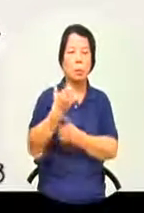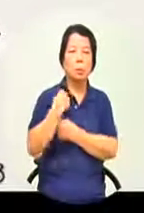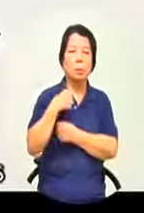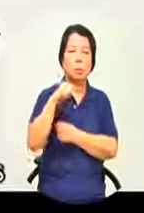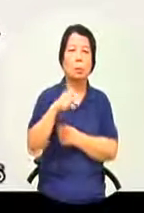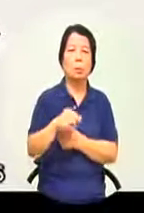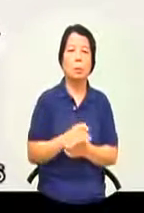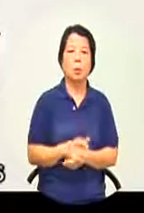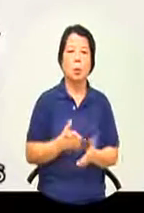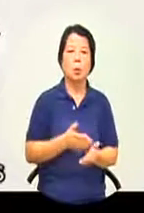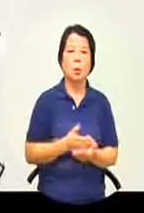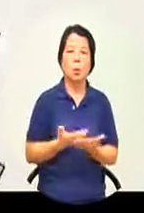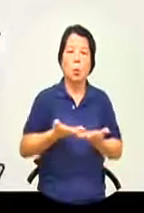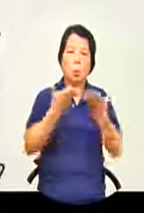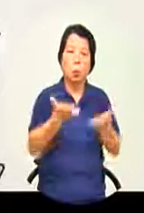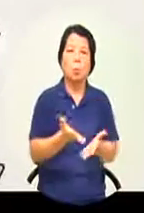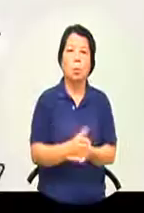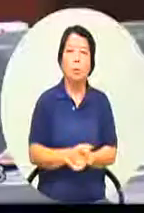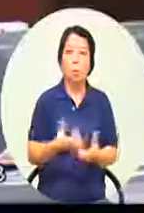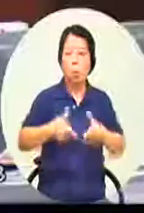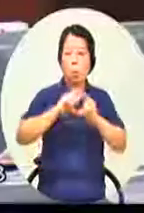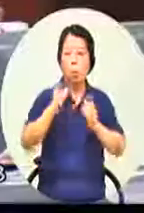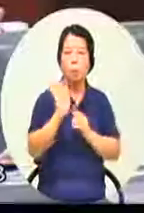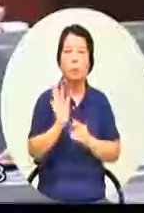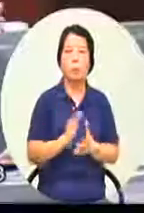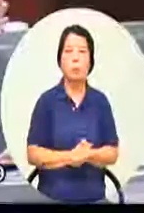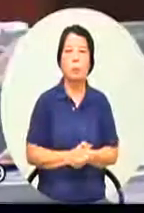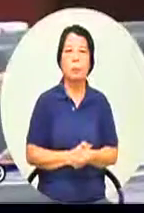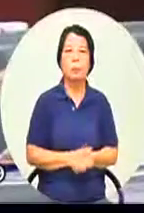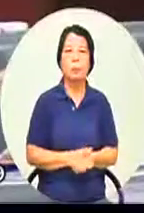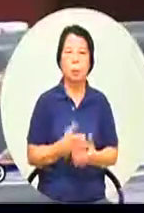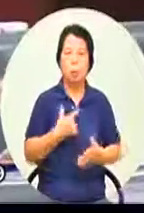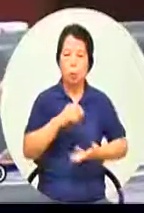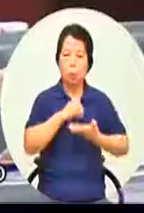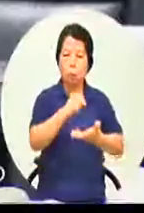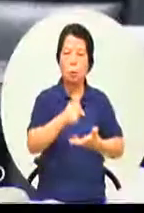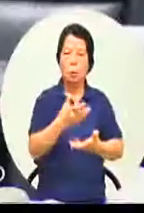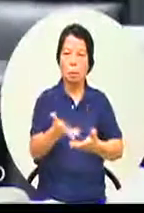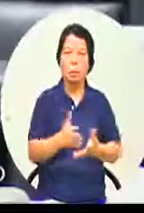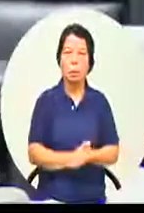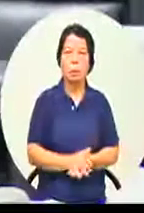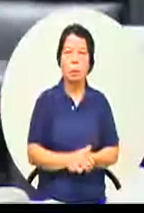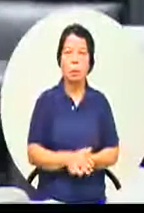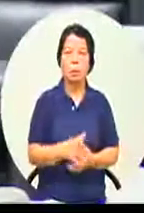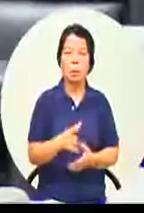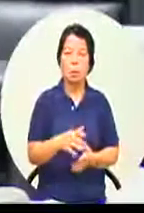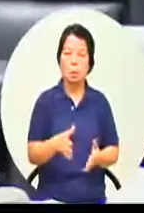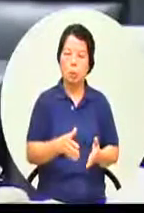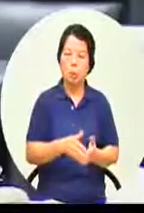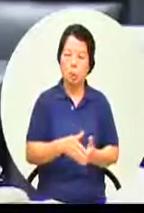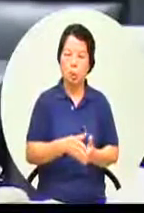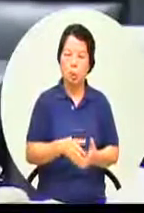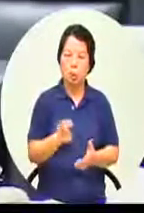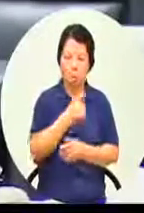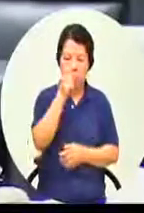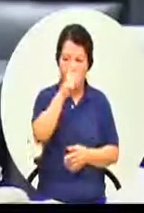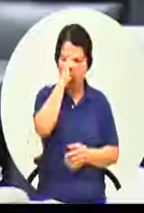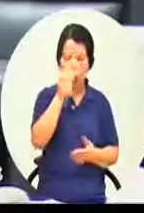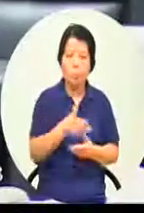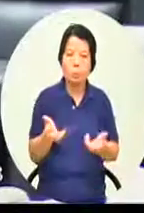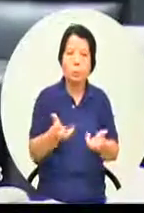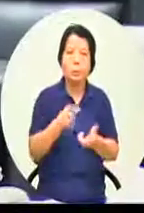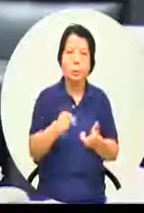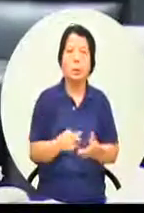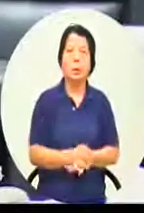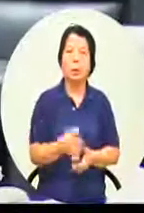我想改议题哦，你今天可不用回答我，先给议题抛给你，就在我服务处附近，欸，一直在强调希望能够规划停车场啊，你看看可